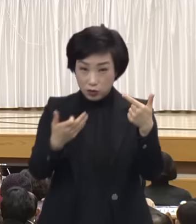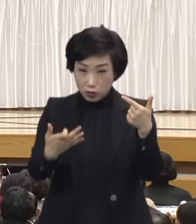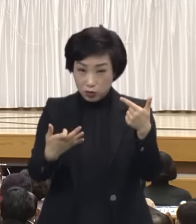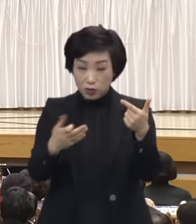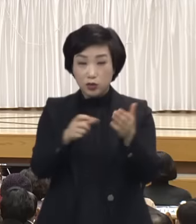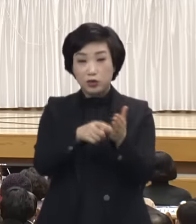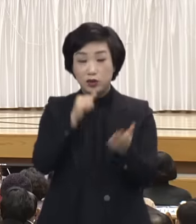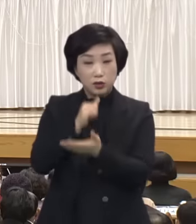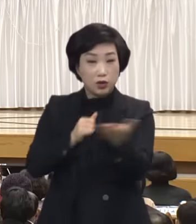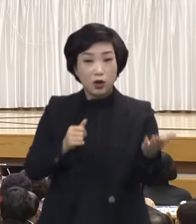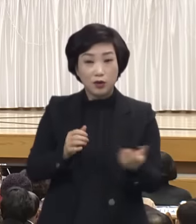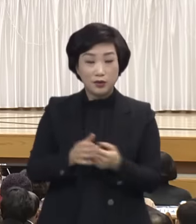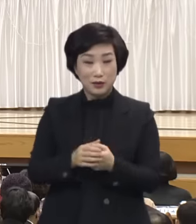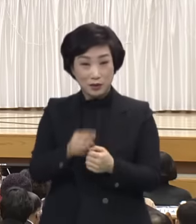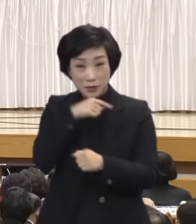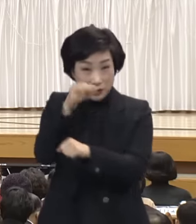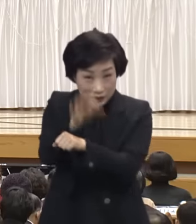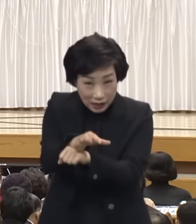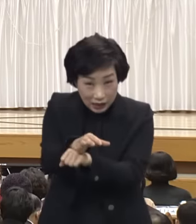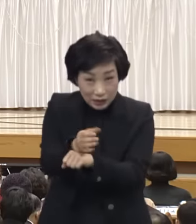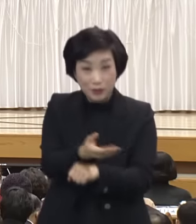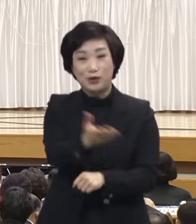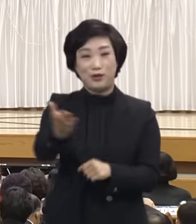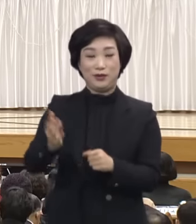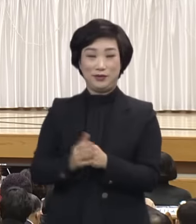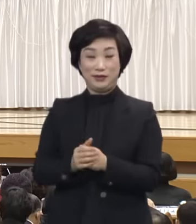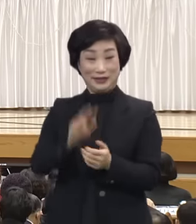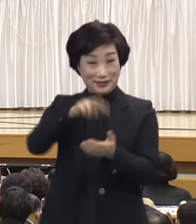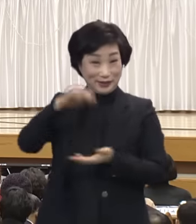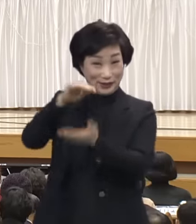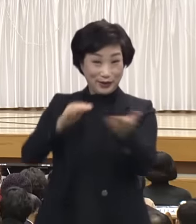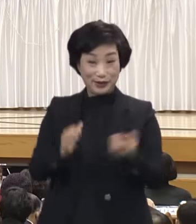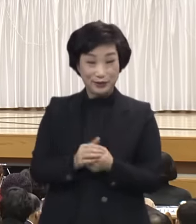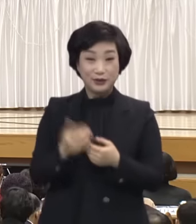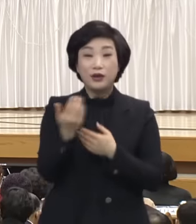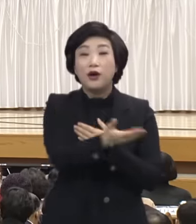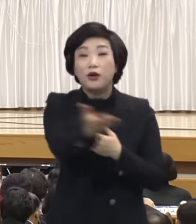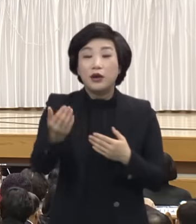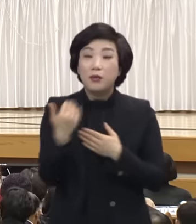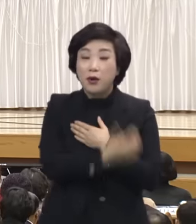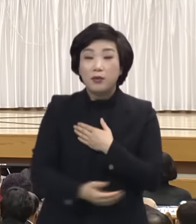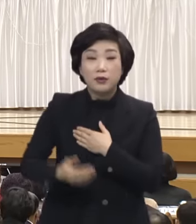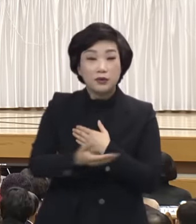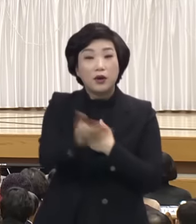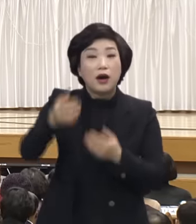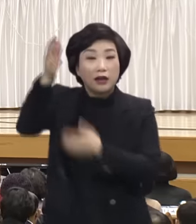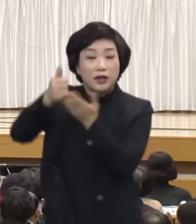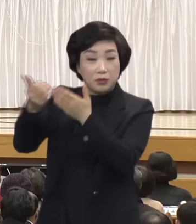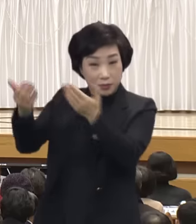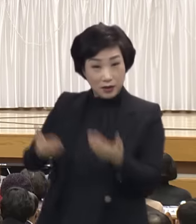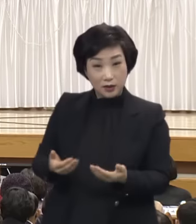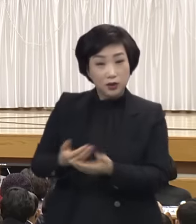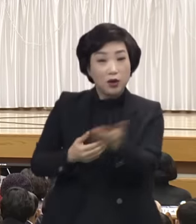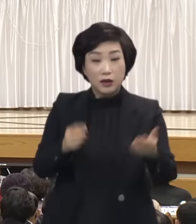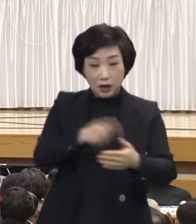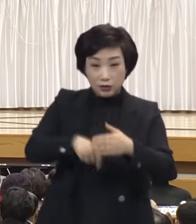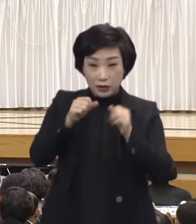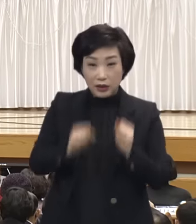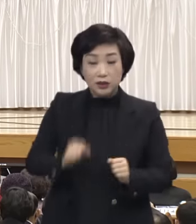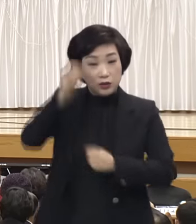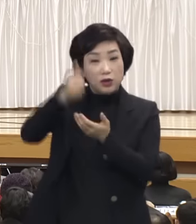했어요? 내가 너희를 값으로 산 것이 되었다. 읽어봐. 너희 몸은 너희가 하나님께로부터 받은 바 너희 가운데